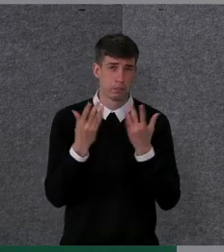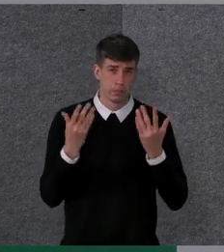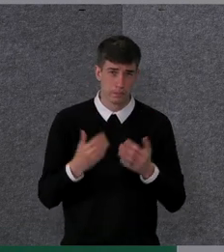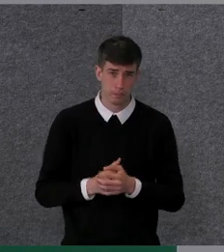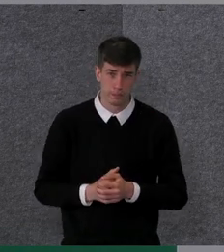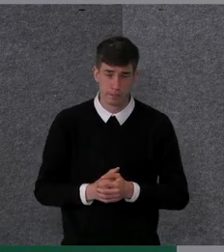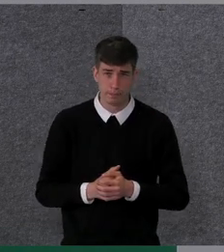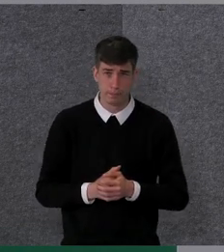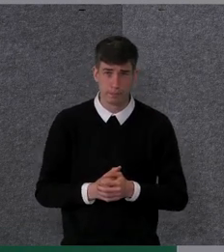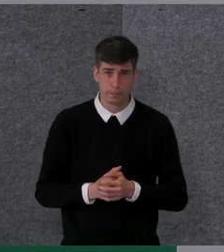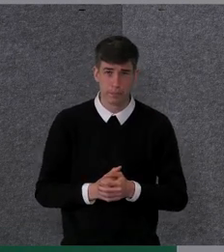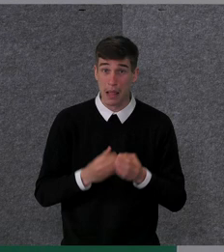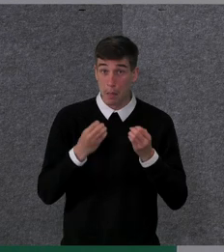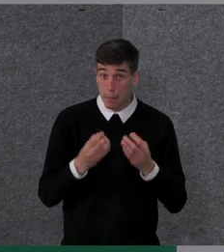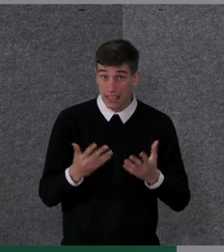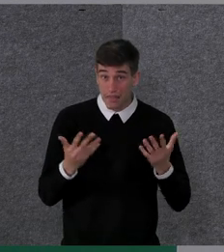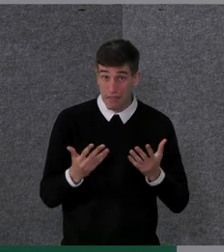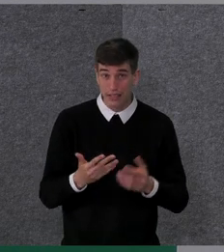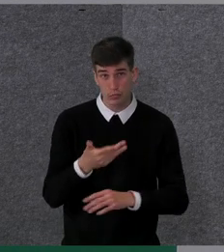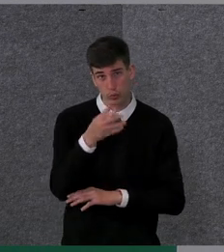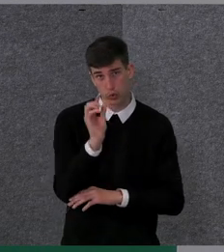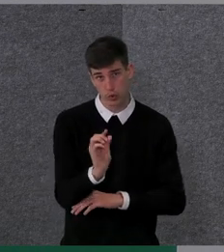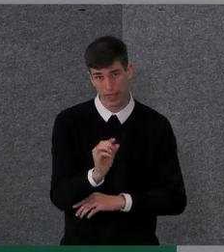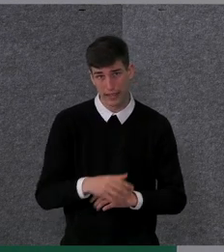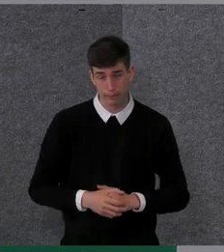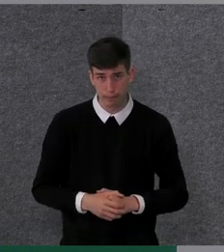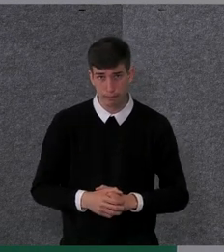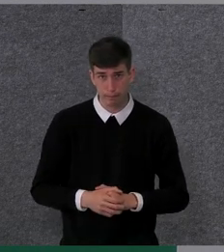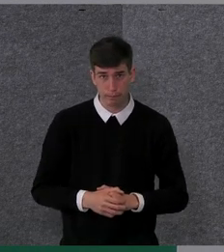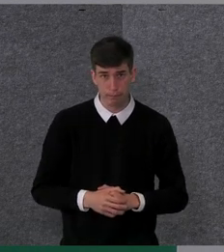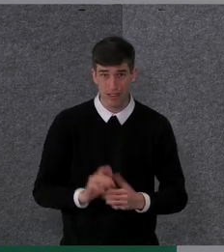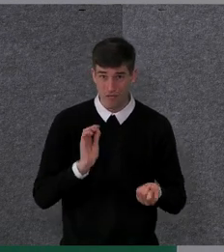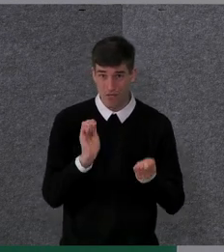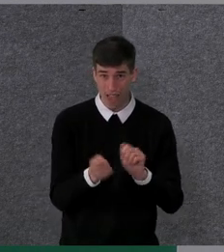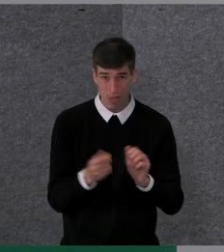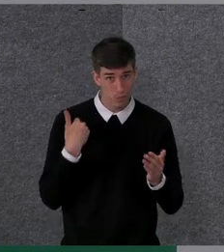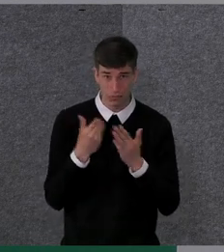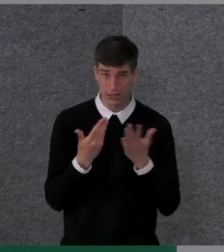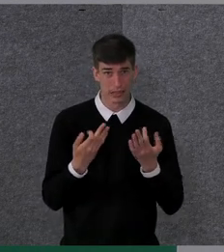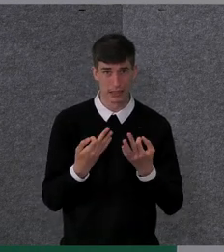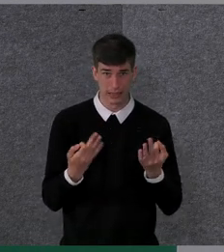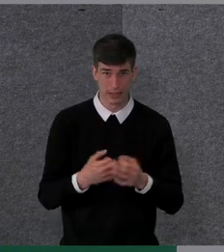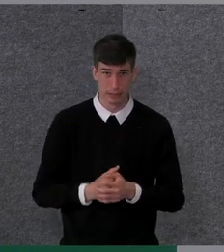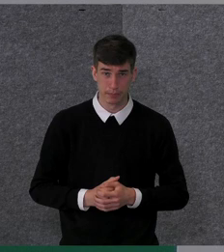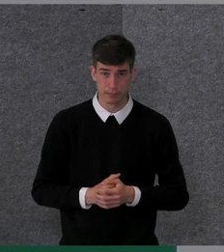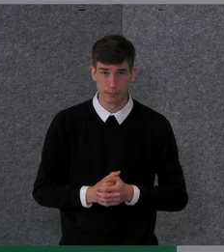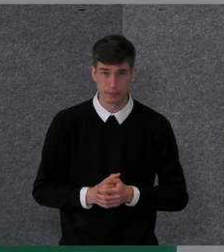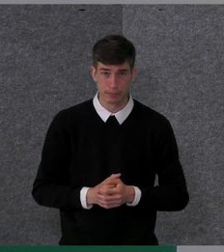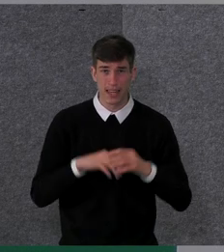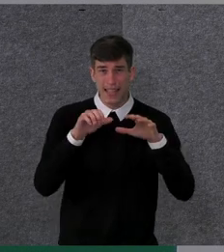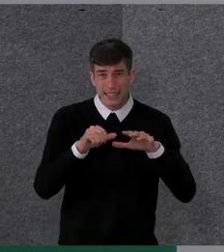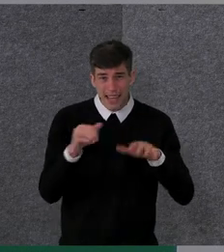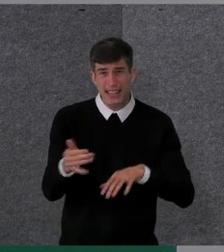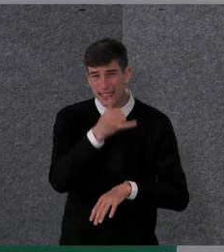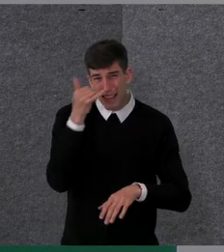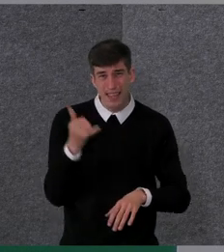Passiert ist aber viel zu wenig. Eine Veränderung ist doch bis heute nicht spürbar. 16 Jahre unionsgeführte